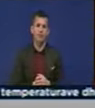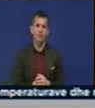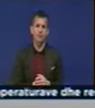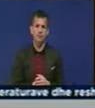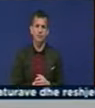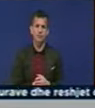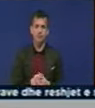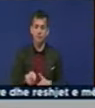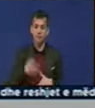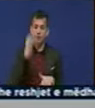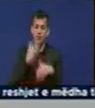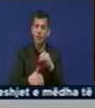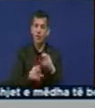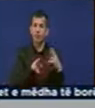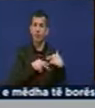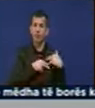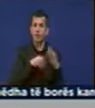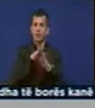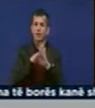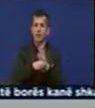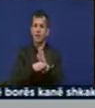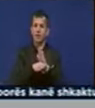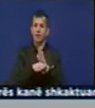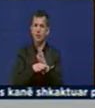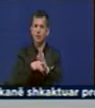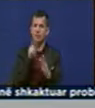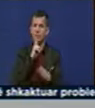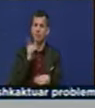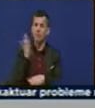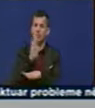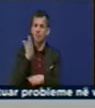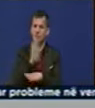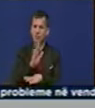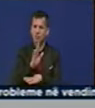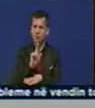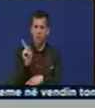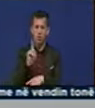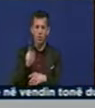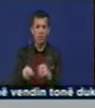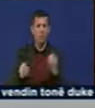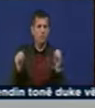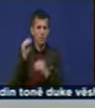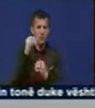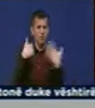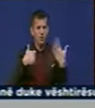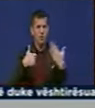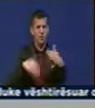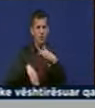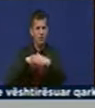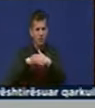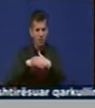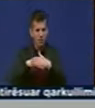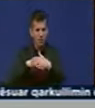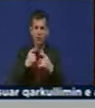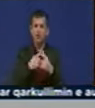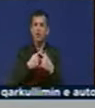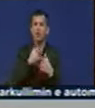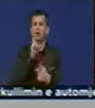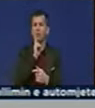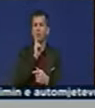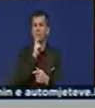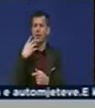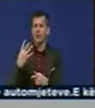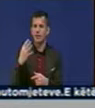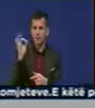fundit, obligimi ligjor do të ishte që përfaqësuesit nga asnjëra gjini të mos përbëjnë më shumë se 60% ose më pak se